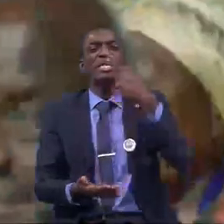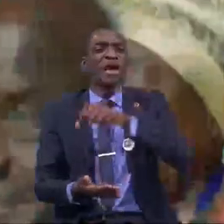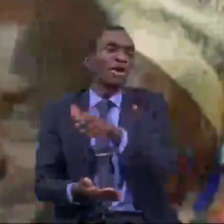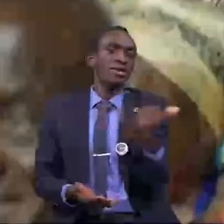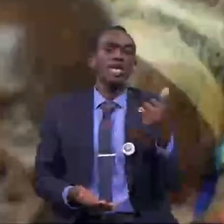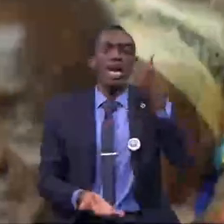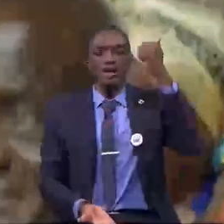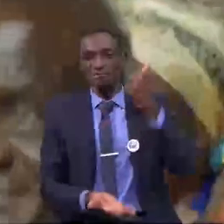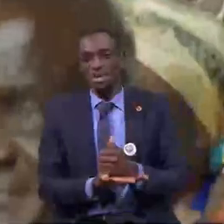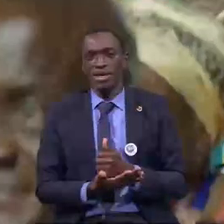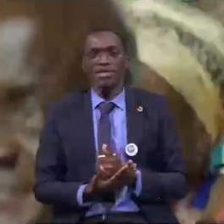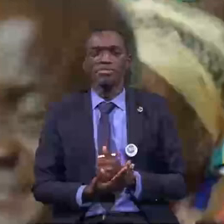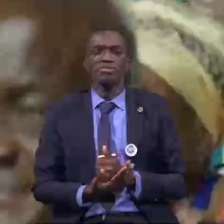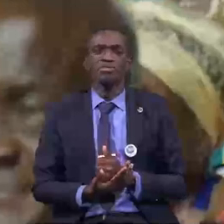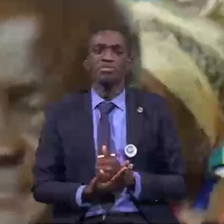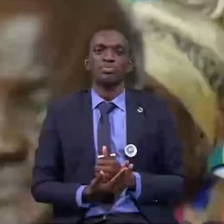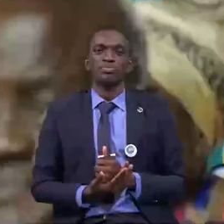autre amen.